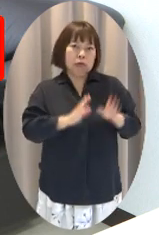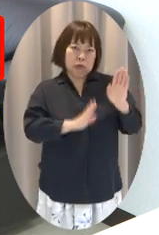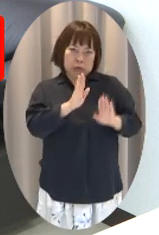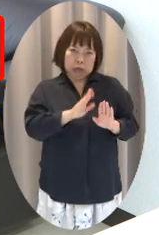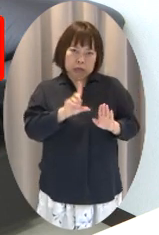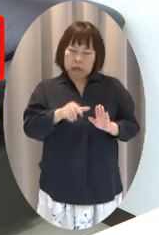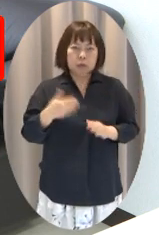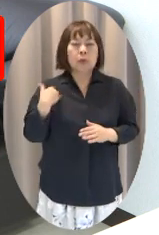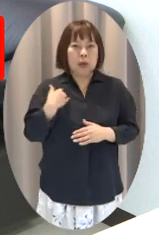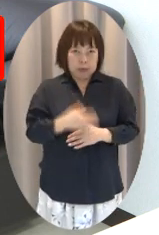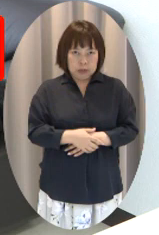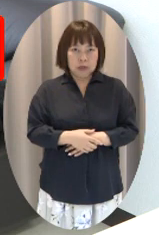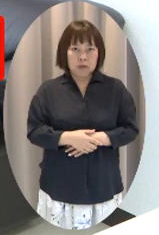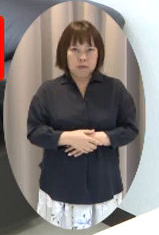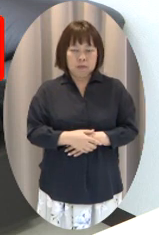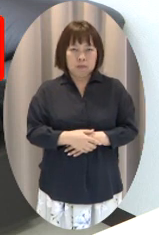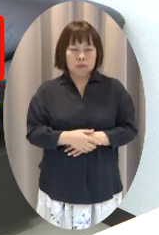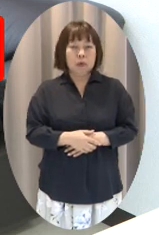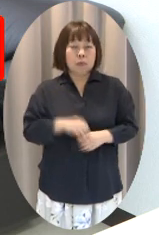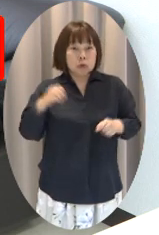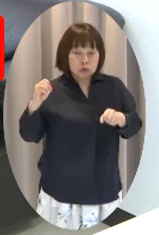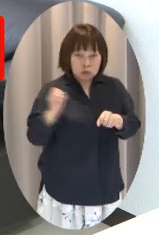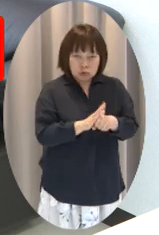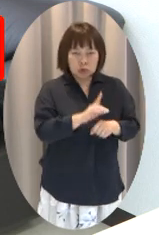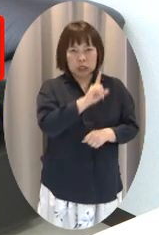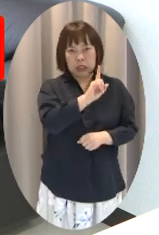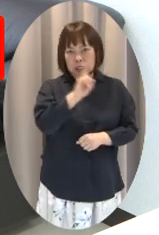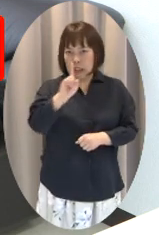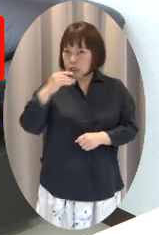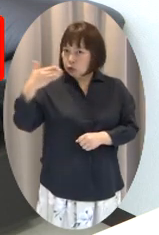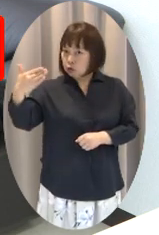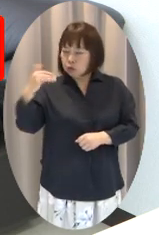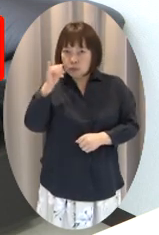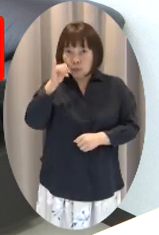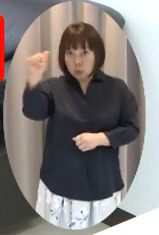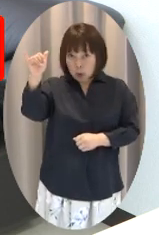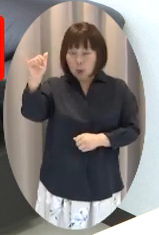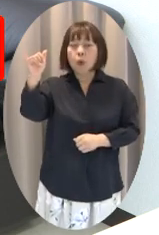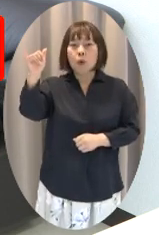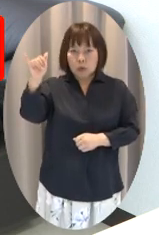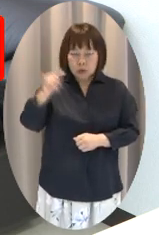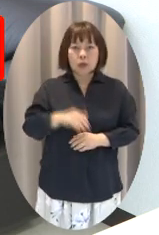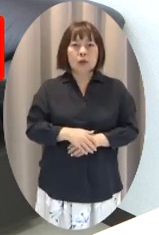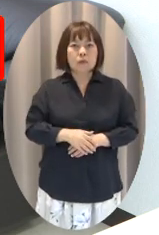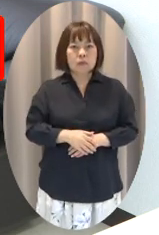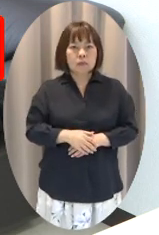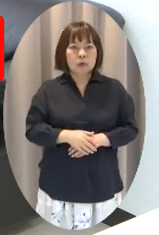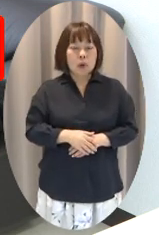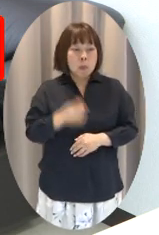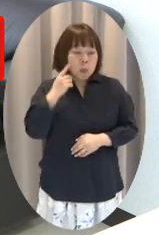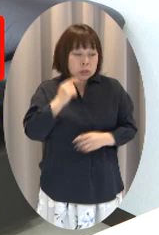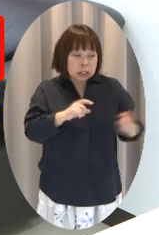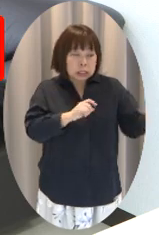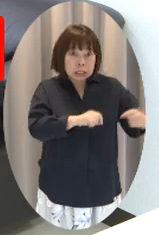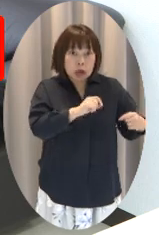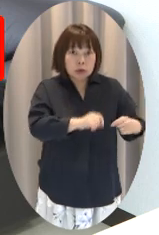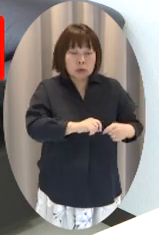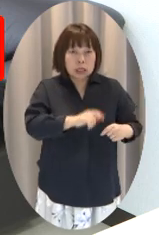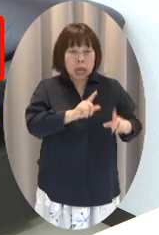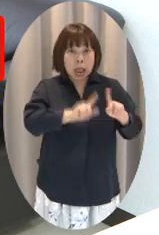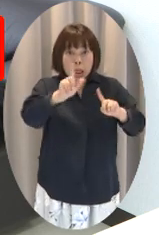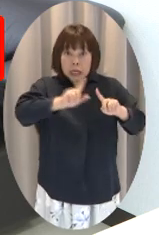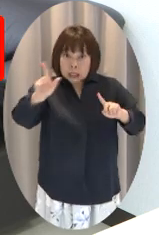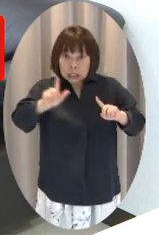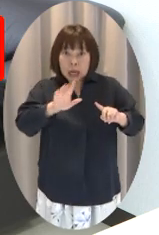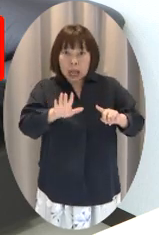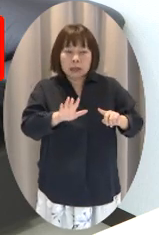性があります。直ちに119番通報し、 近くに AED があるのならば、